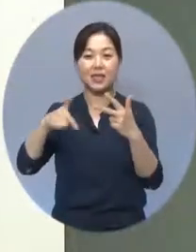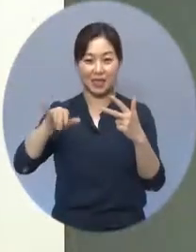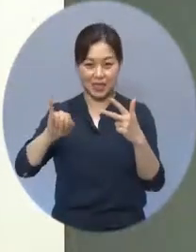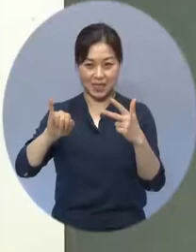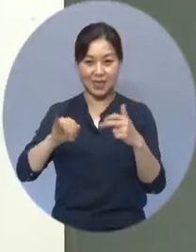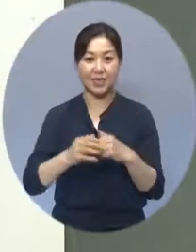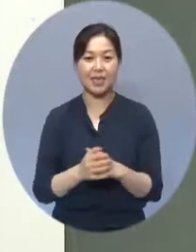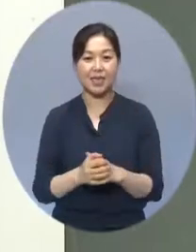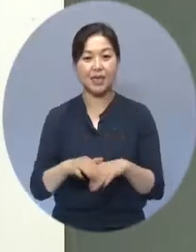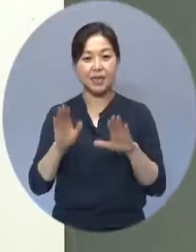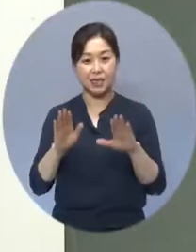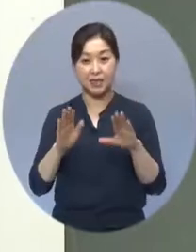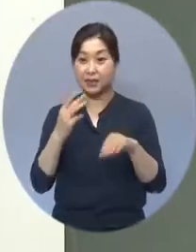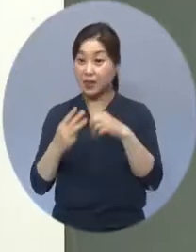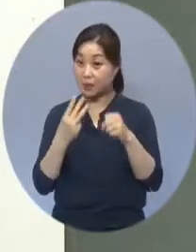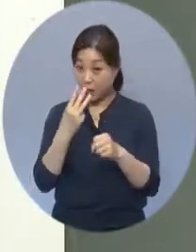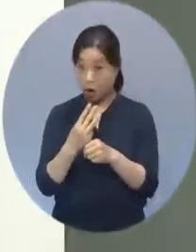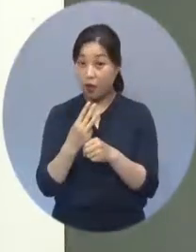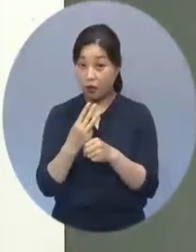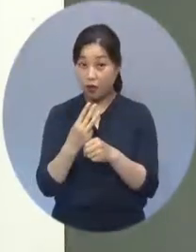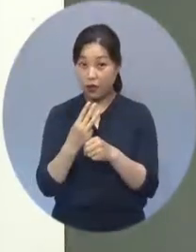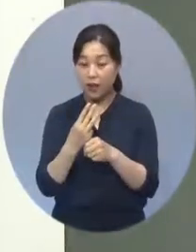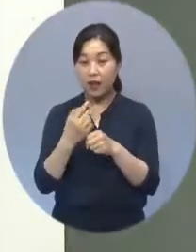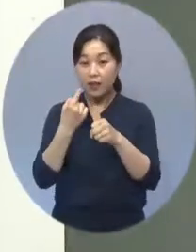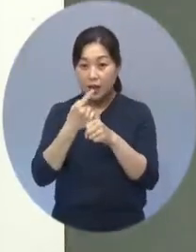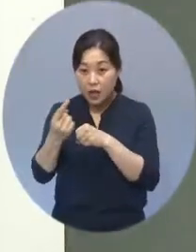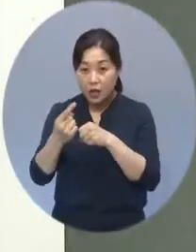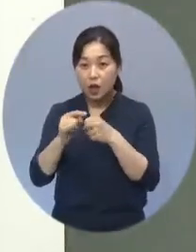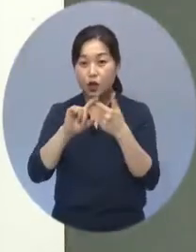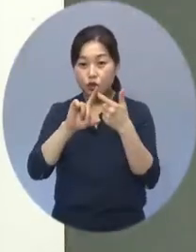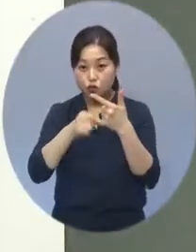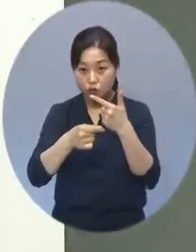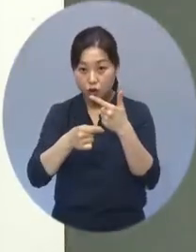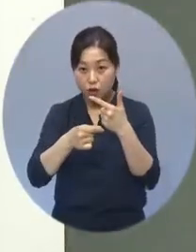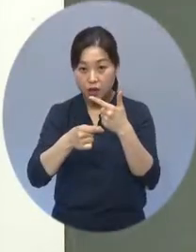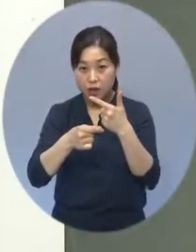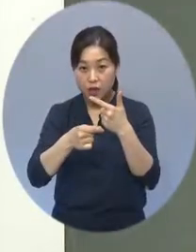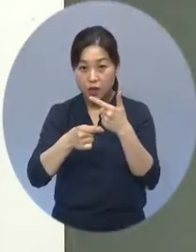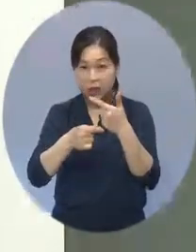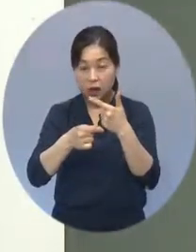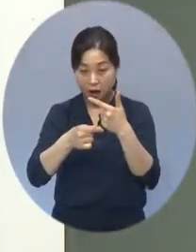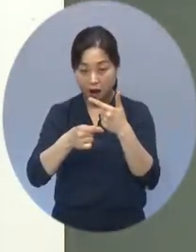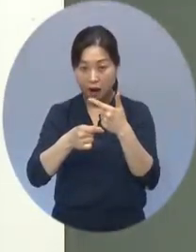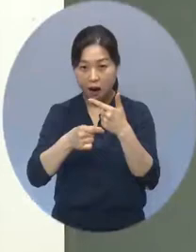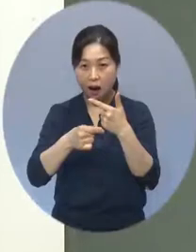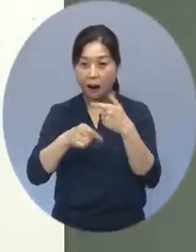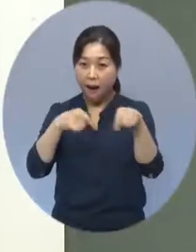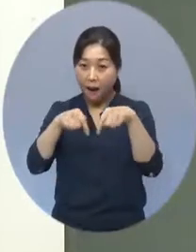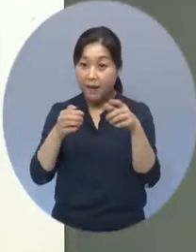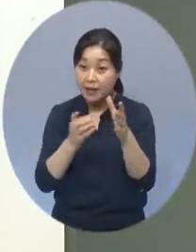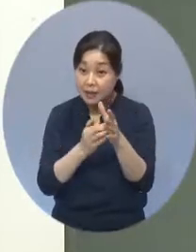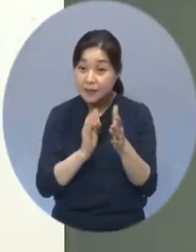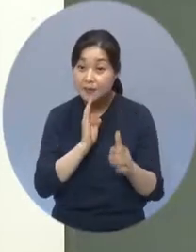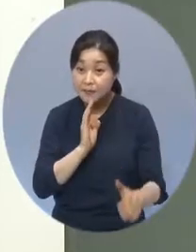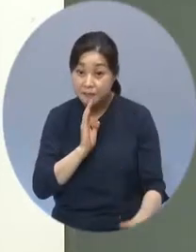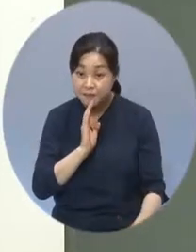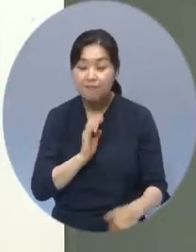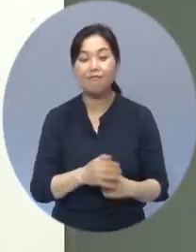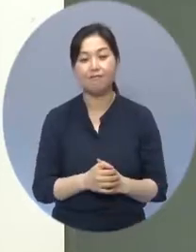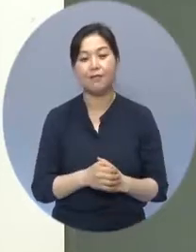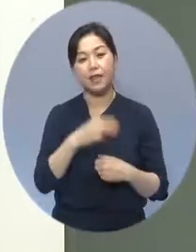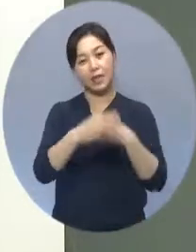되셨어요. 그렇습니다. 이제 내년 6월이 임기 만료인가요? 그렇죠. 네. 네. 그동안